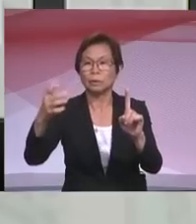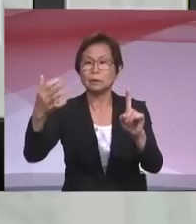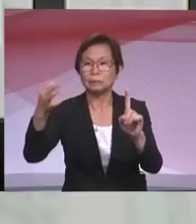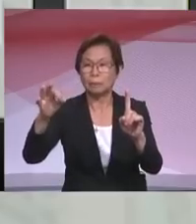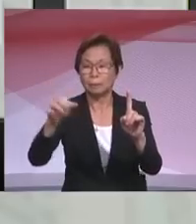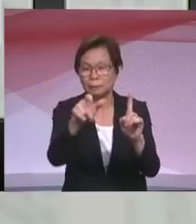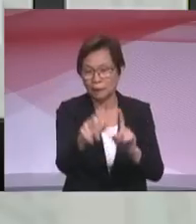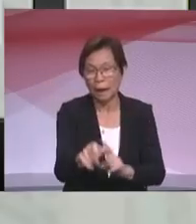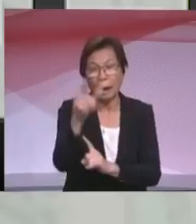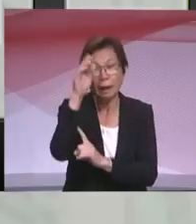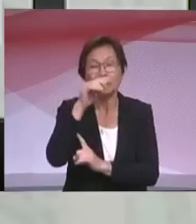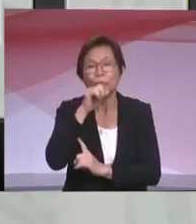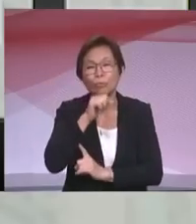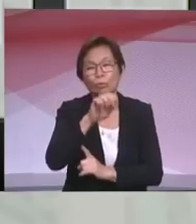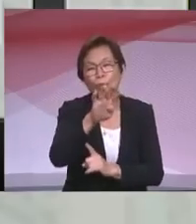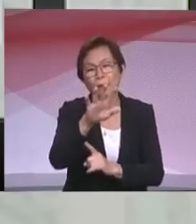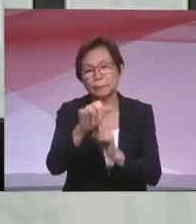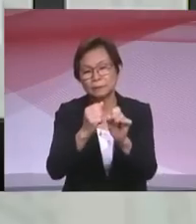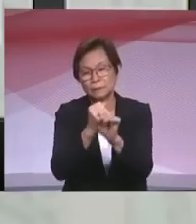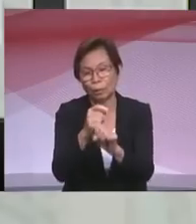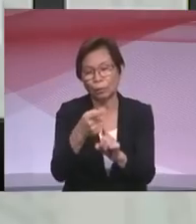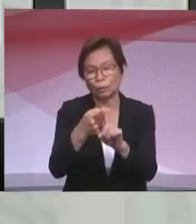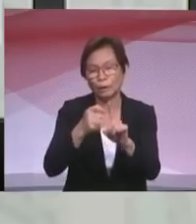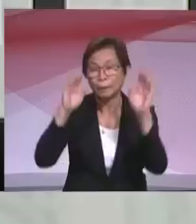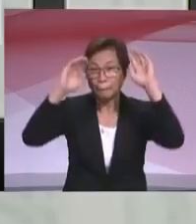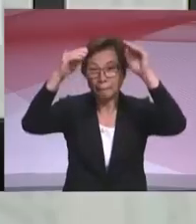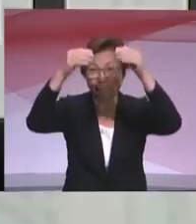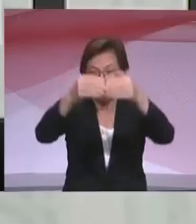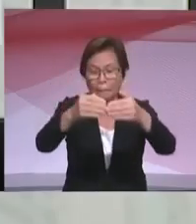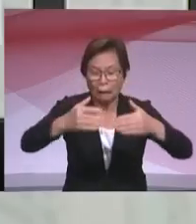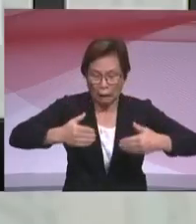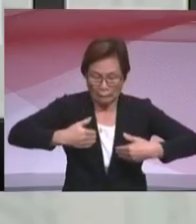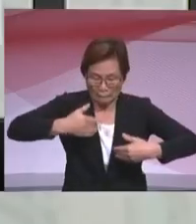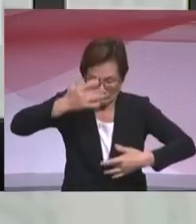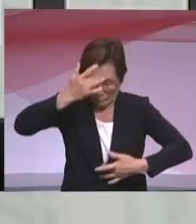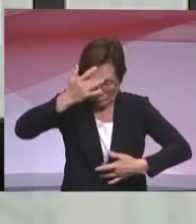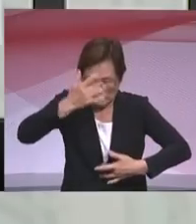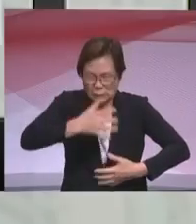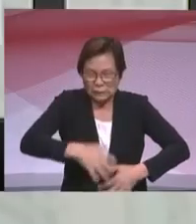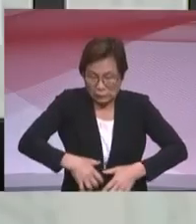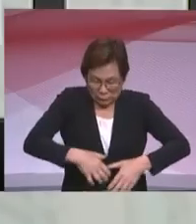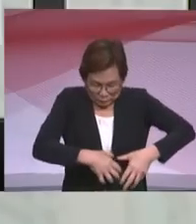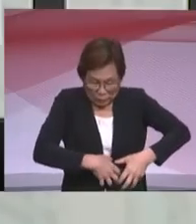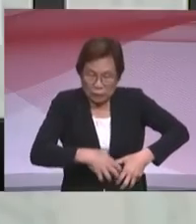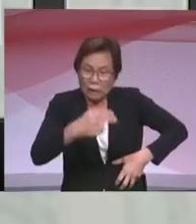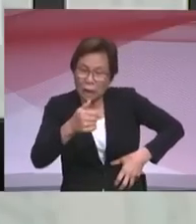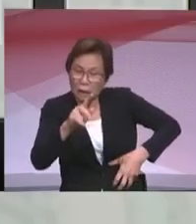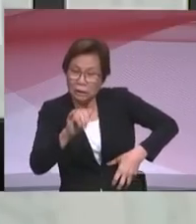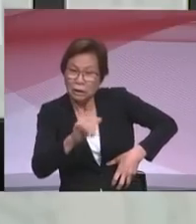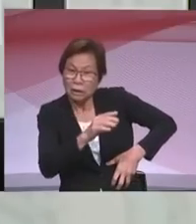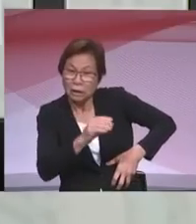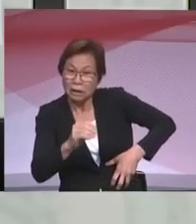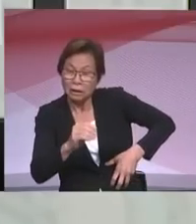108,319, seorang lelaki berusia 45 tahun dari negeri Pahang, mempunyai penyakit hati dan